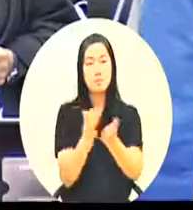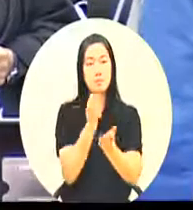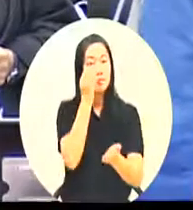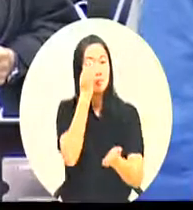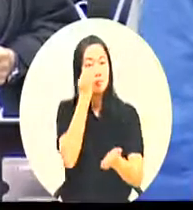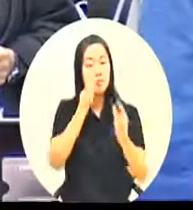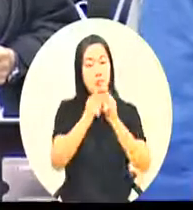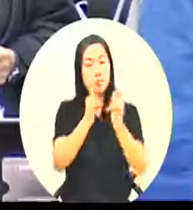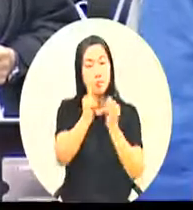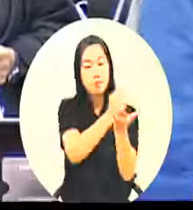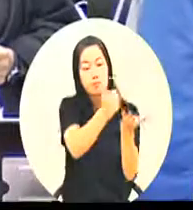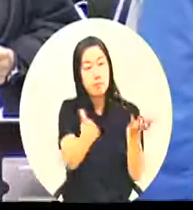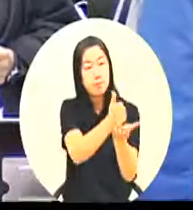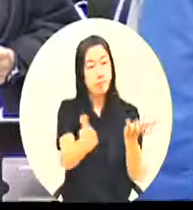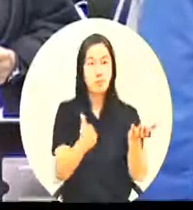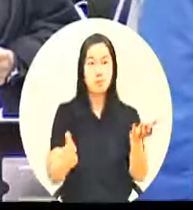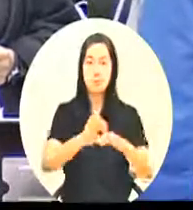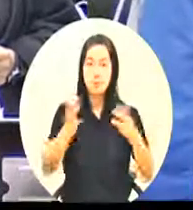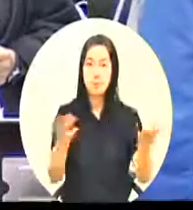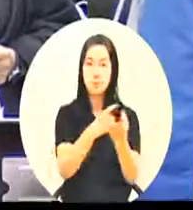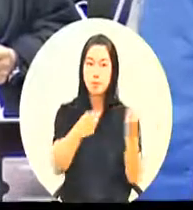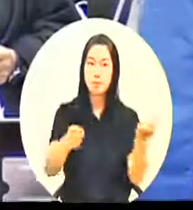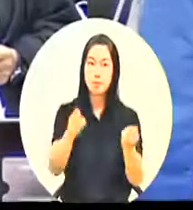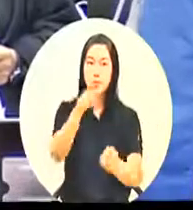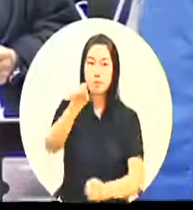光客，大概是